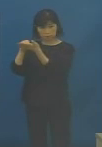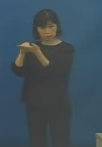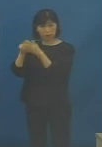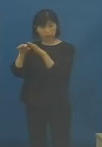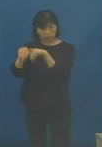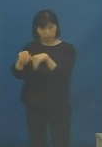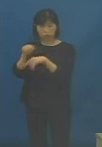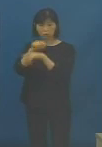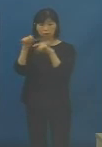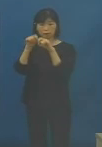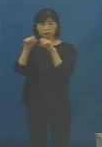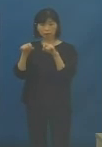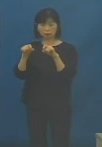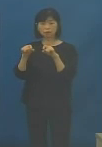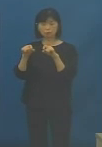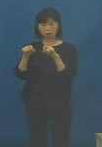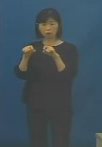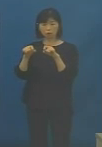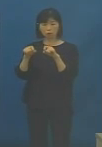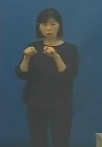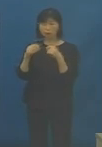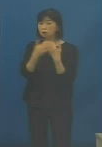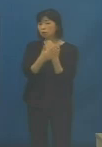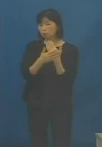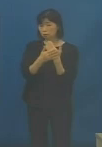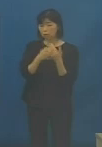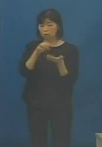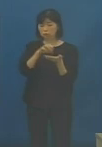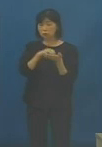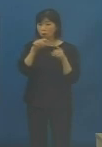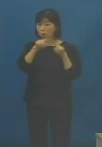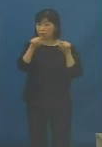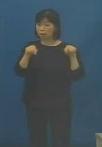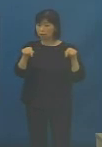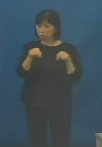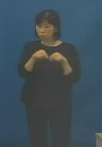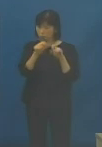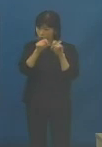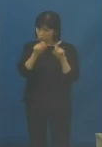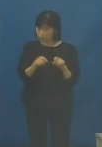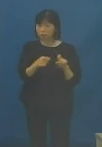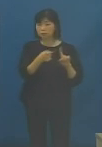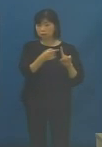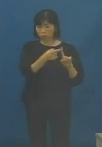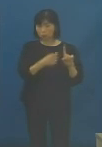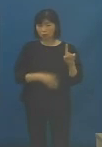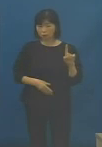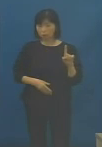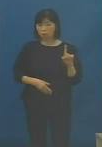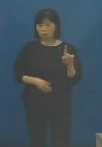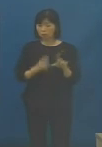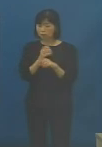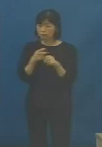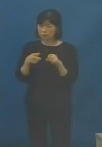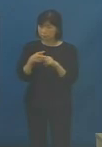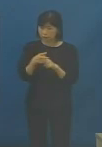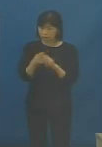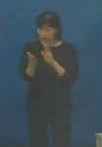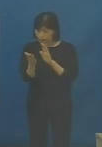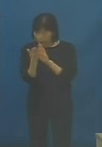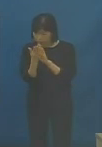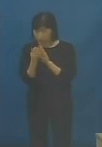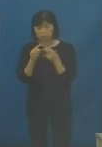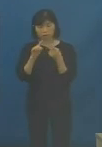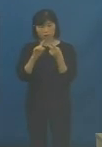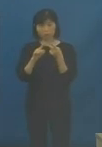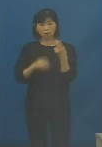っていうこの結果っていうのは、療養証明書のその問題と、あと締め切りが短かったっていうのと、あと